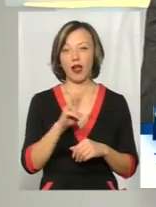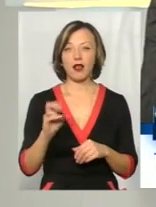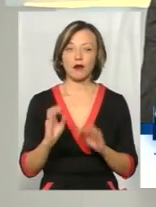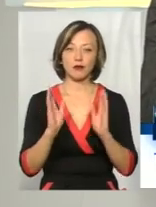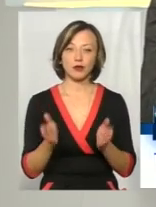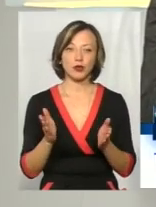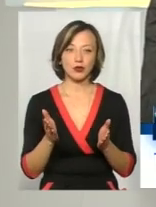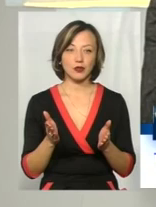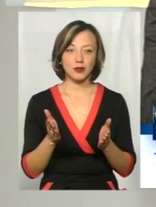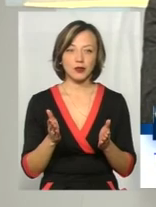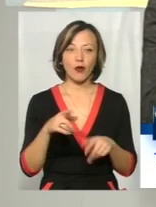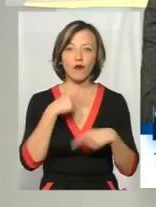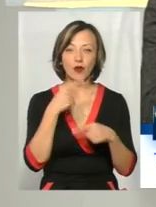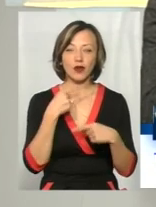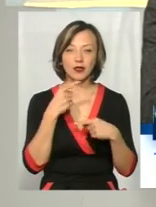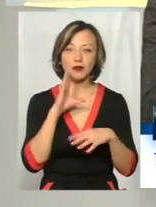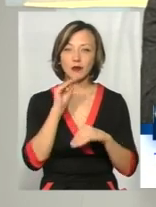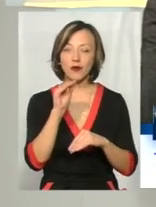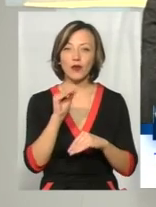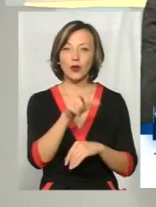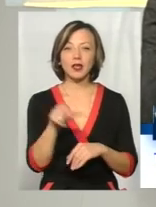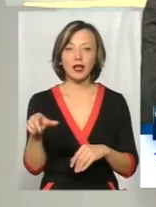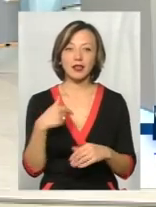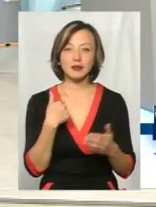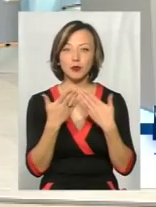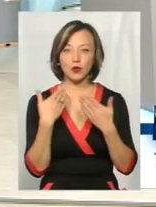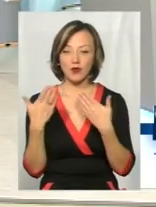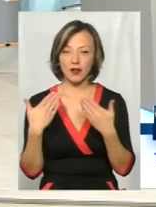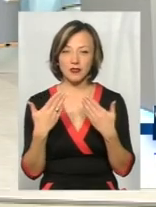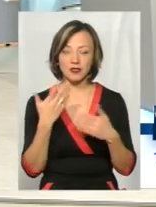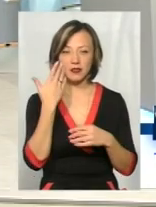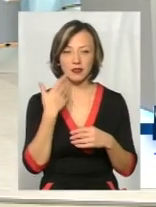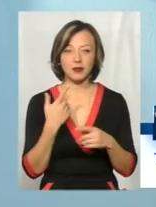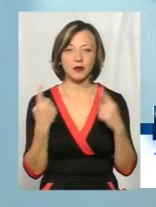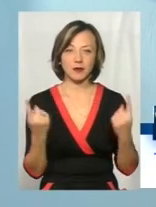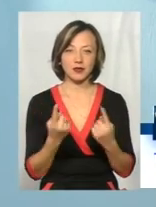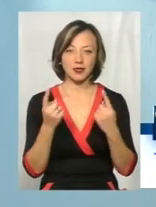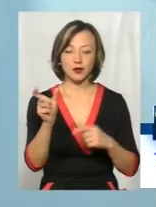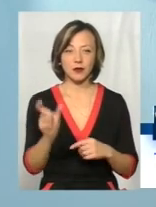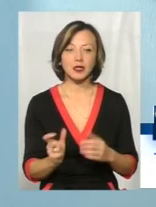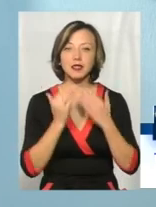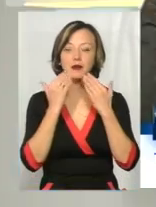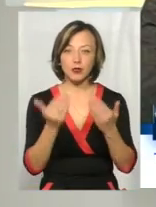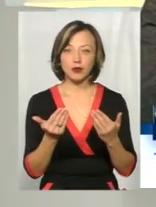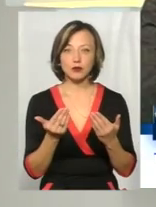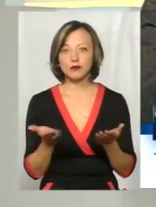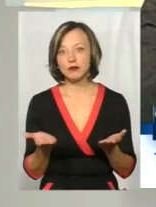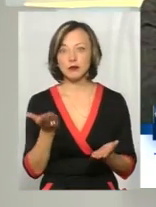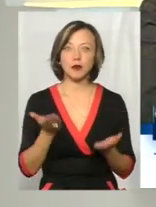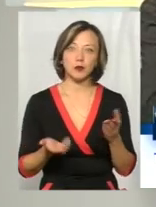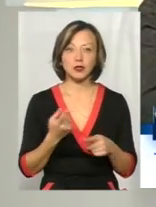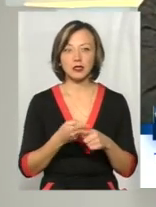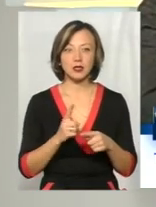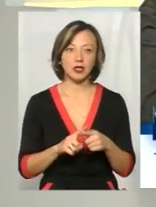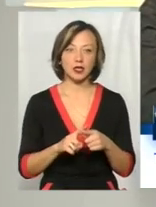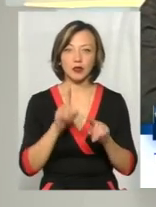буду говорити мовою тих людей, з ким спілкувався, коли там запитуєш, ну, мабуть, це не